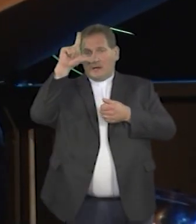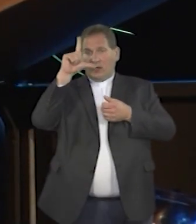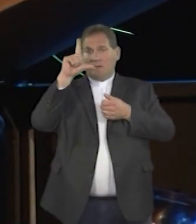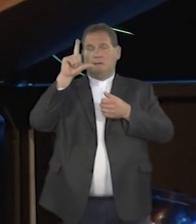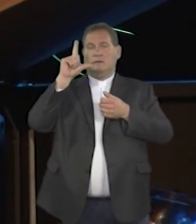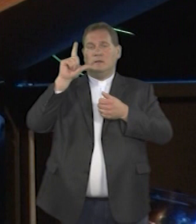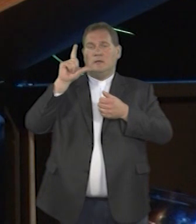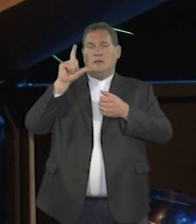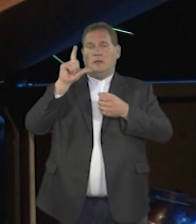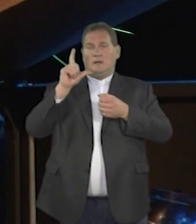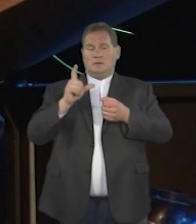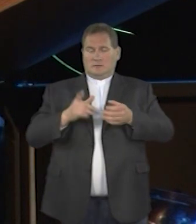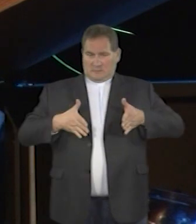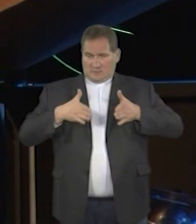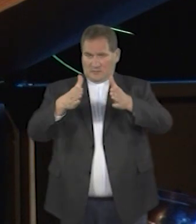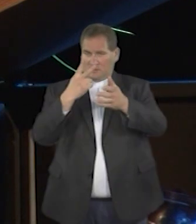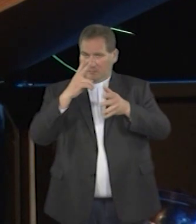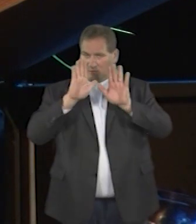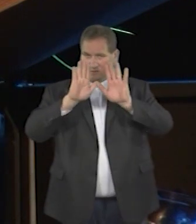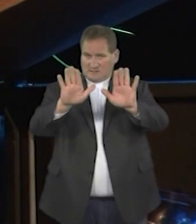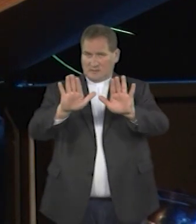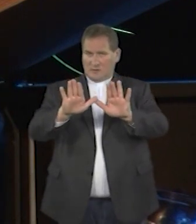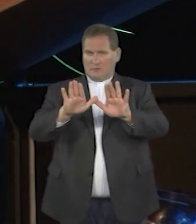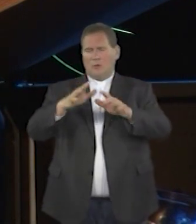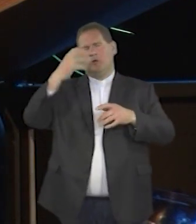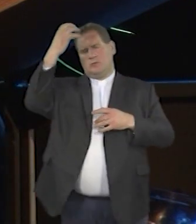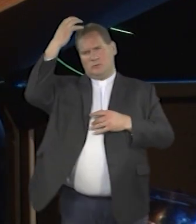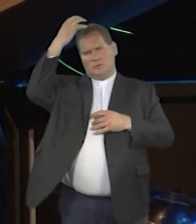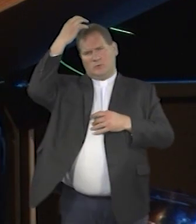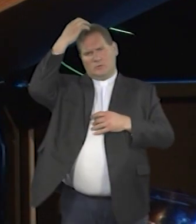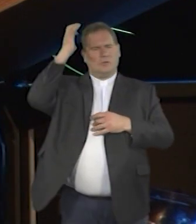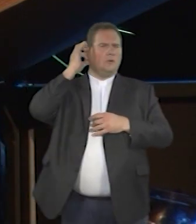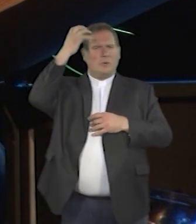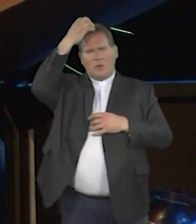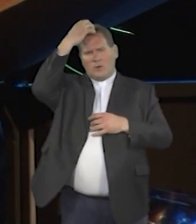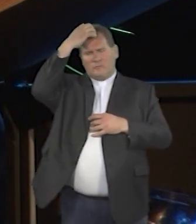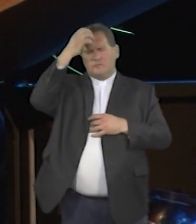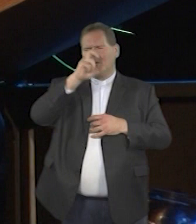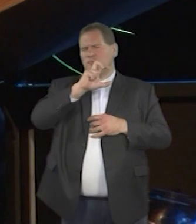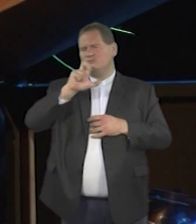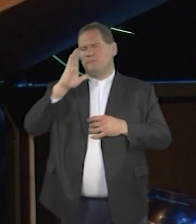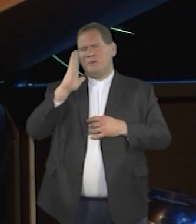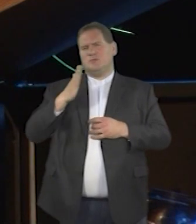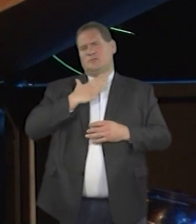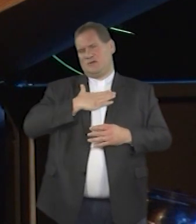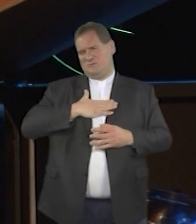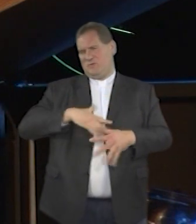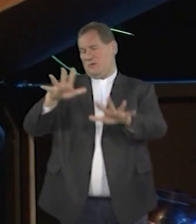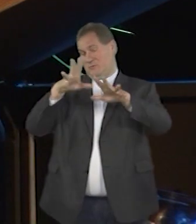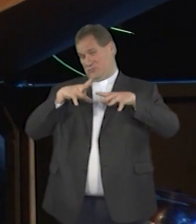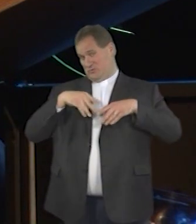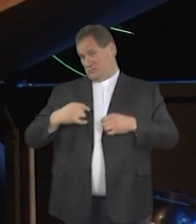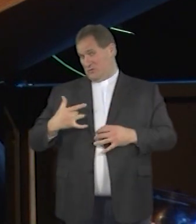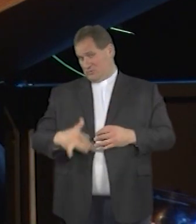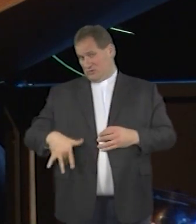trakt mi wytyczyła. Królewno Laluniu, czy będziesz tak miła i przyjmiesz do siebie